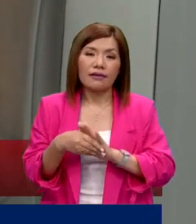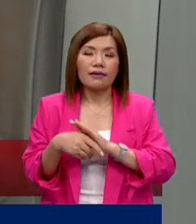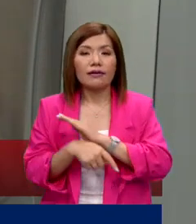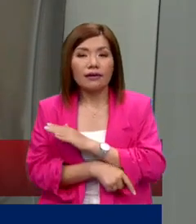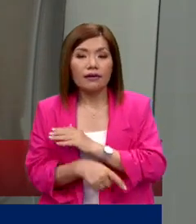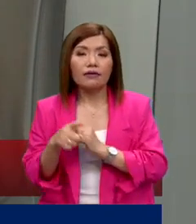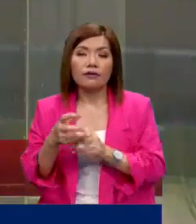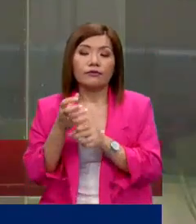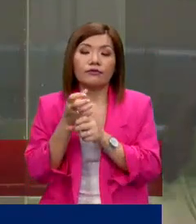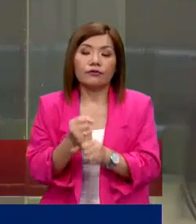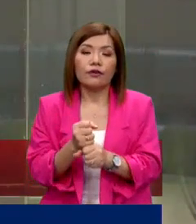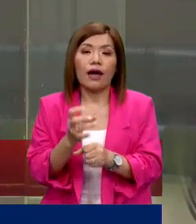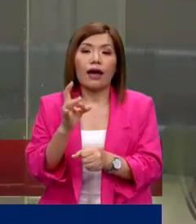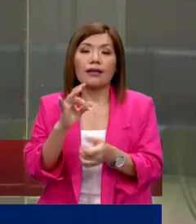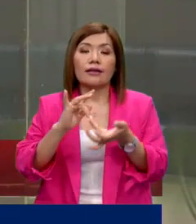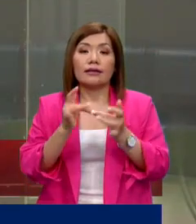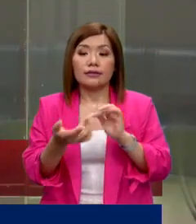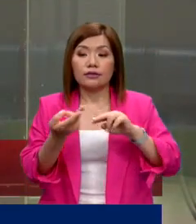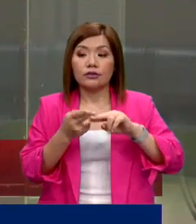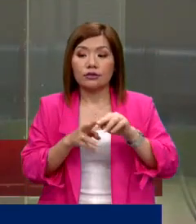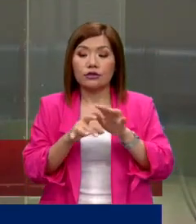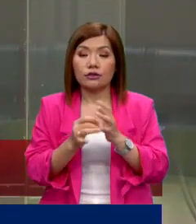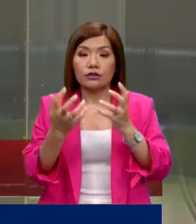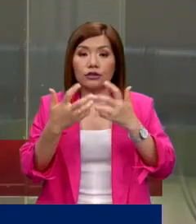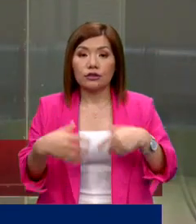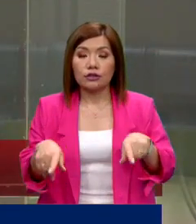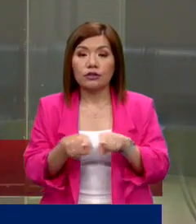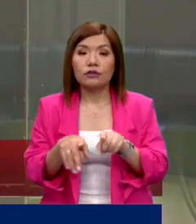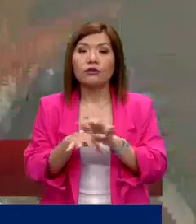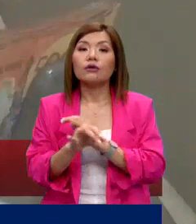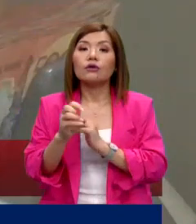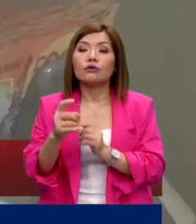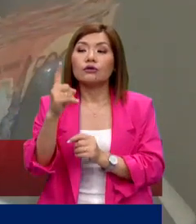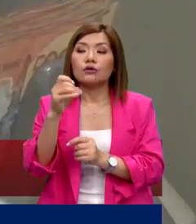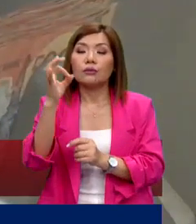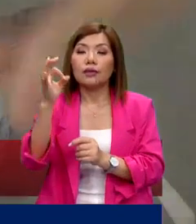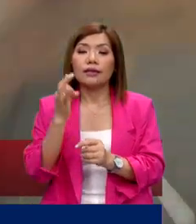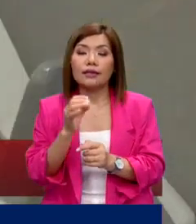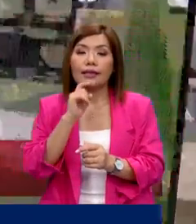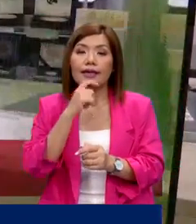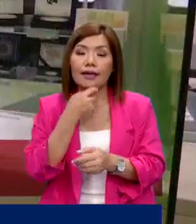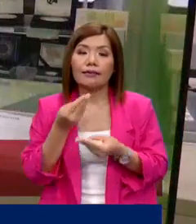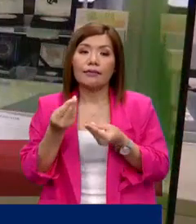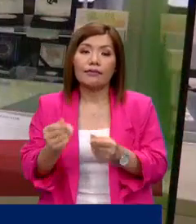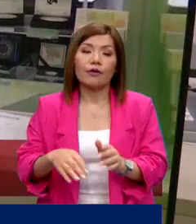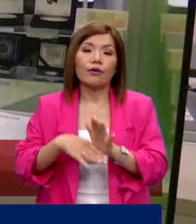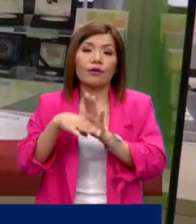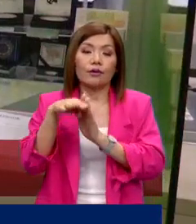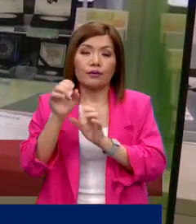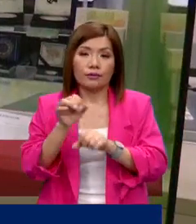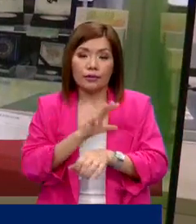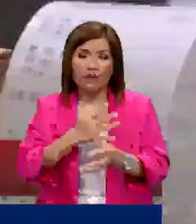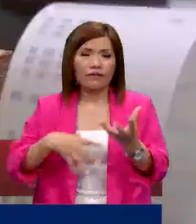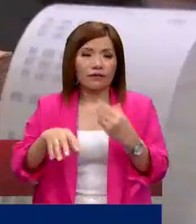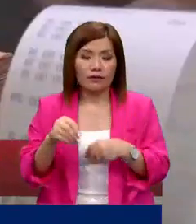Ақша айналымы ашық бола түседі. Егер цифрлы тенгеге 100%-ға өтсек, осындай экономикалық әсері болуы мүмкін. Әрине,